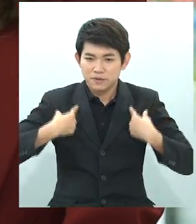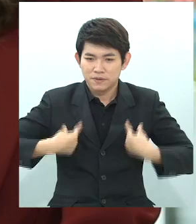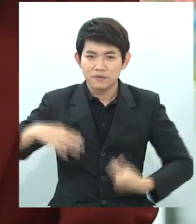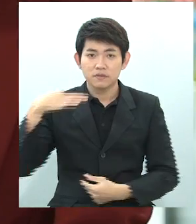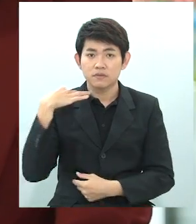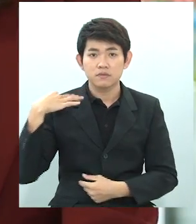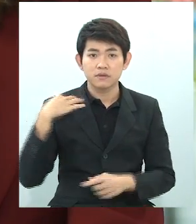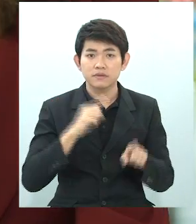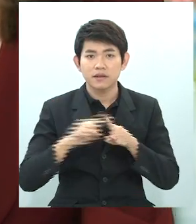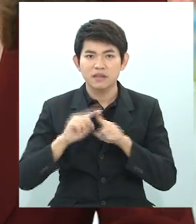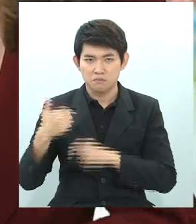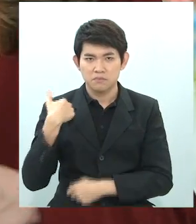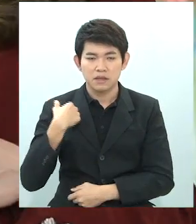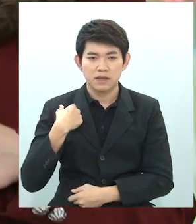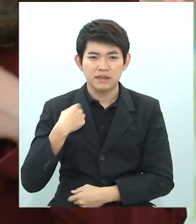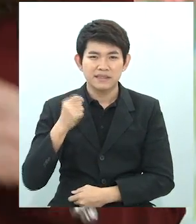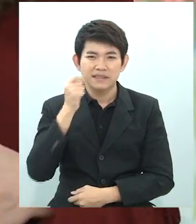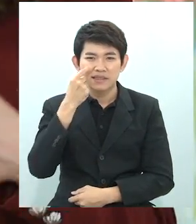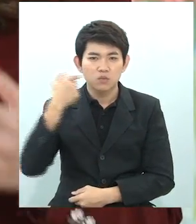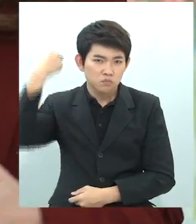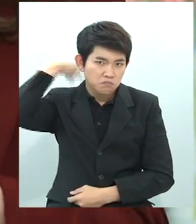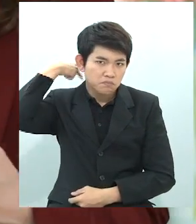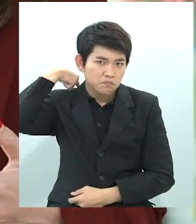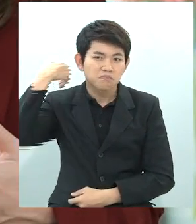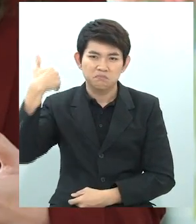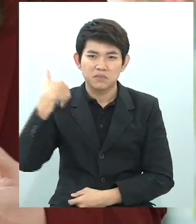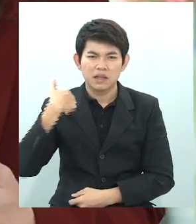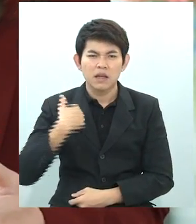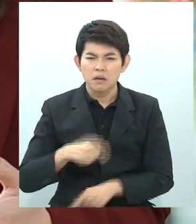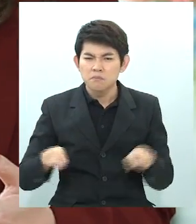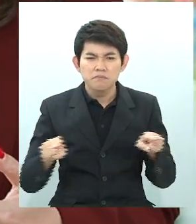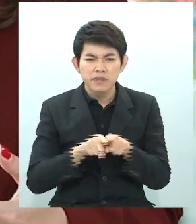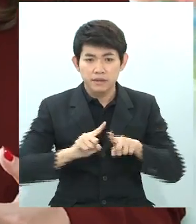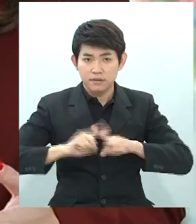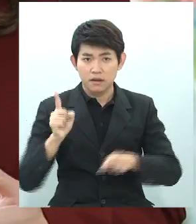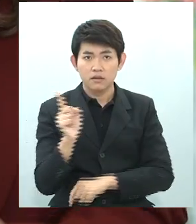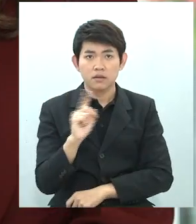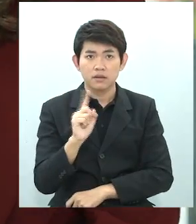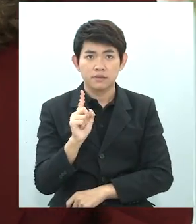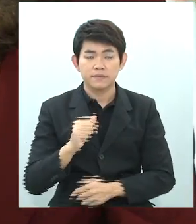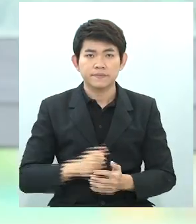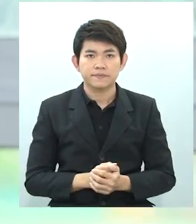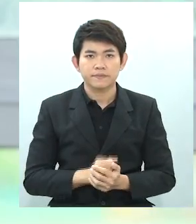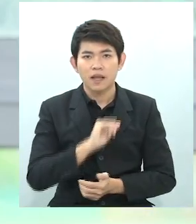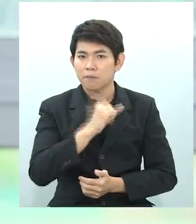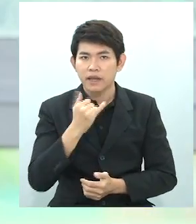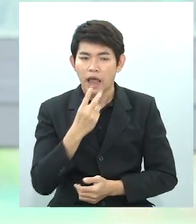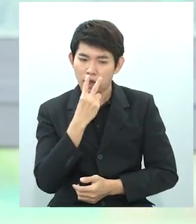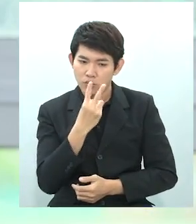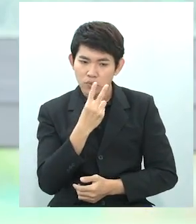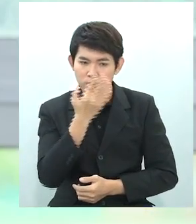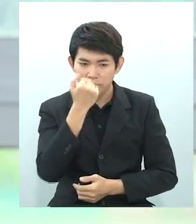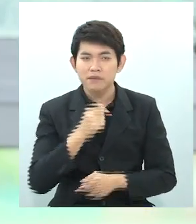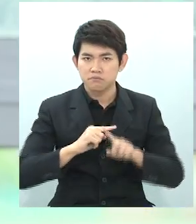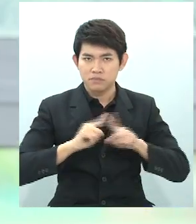ก็คือสิวที่หลังค่ะคุณหมออันนี้คือลักษณะการเกิดเหมือนกันกับสิวที่อื่นปกติ บางครั้งเราจะต้องแยกโรคสิวก็เ